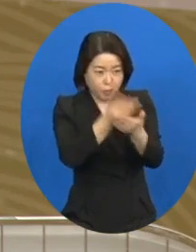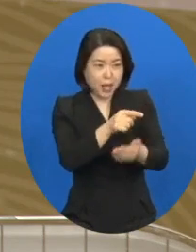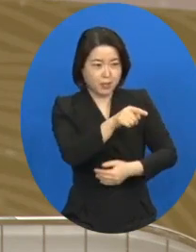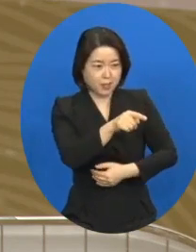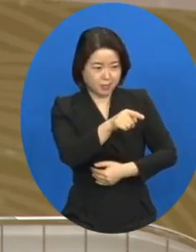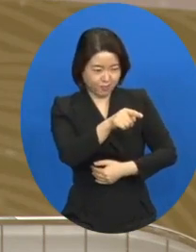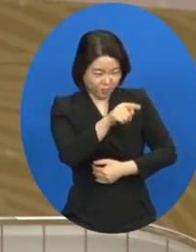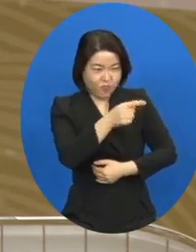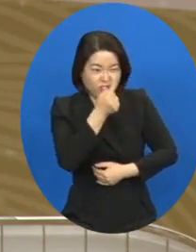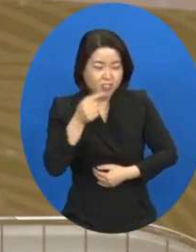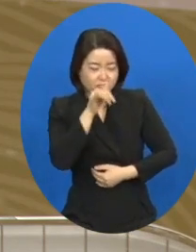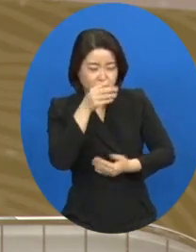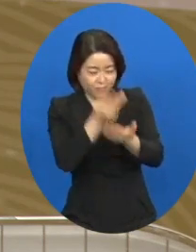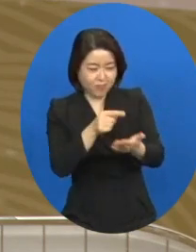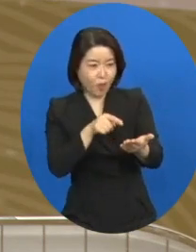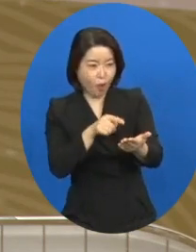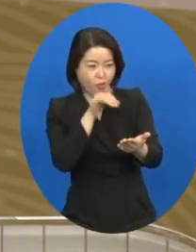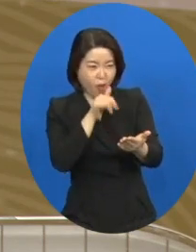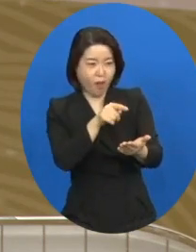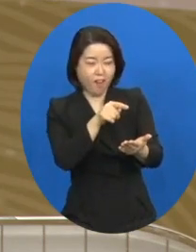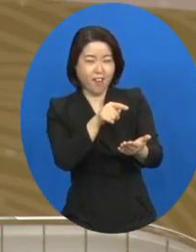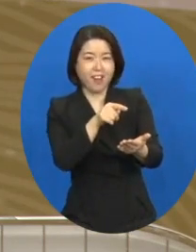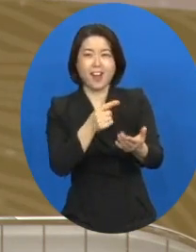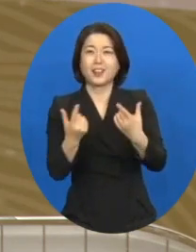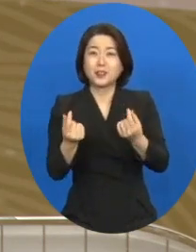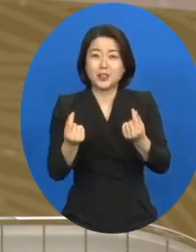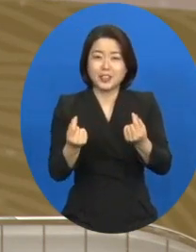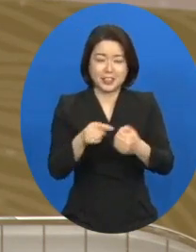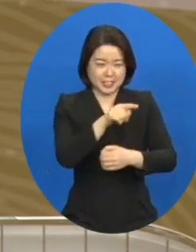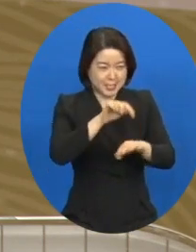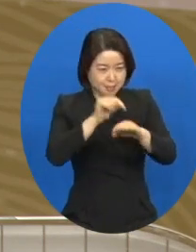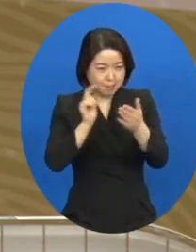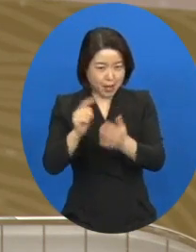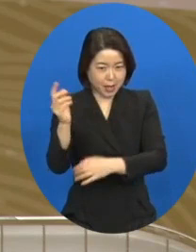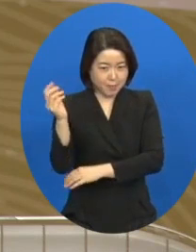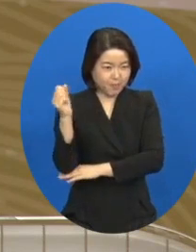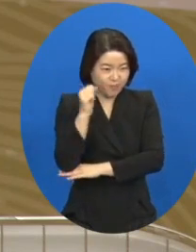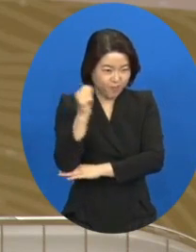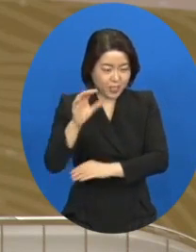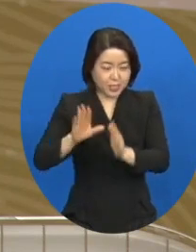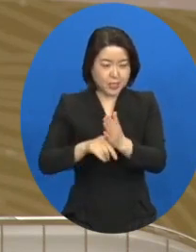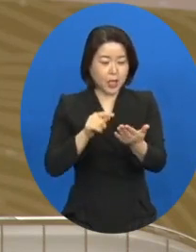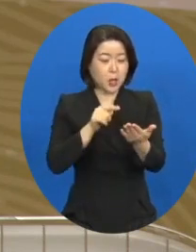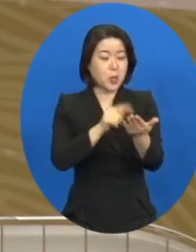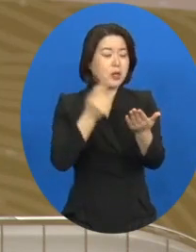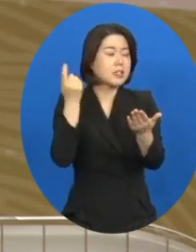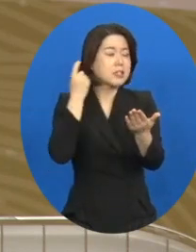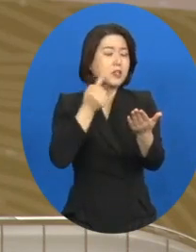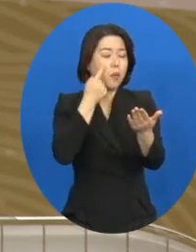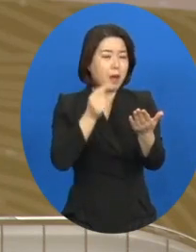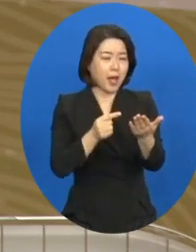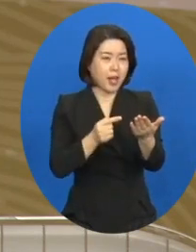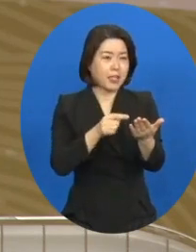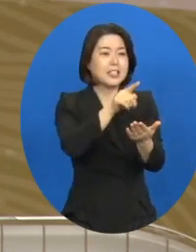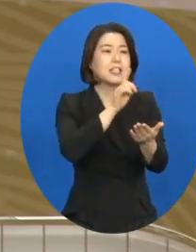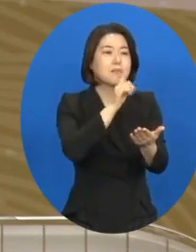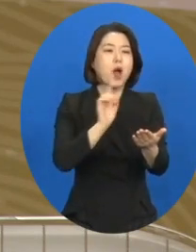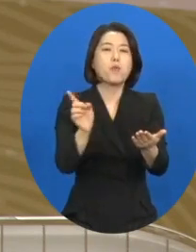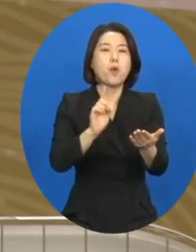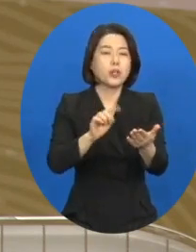꼼짝 마, 이제 다 녹음돼 있어. 너희들이 마음 흔들릴 때 요 들어봐. 너희들이 무슨 말 했는지 다